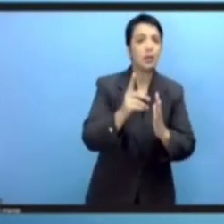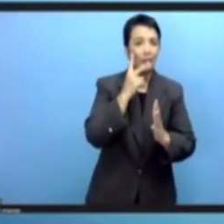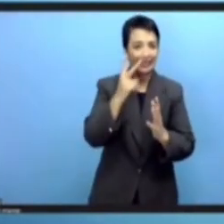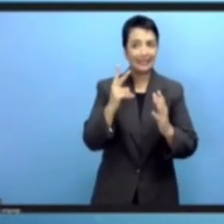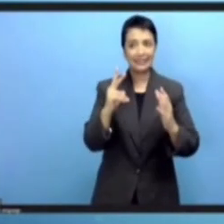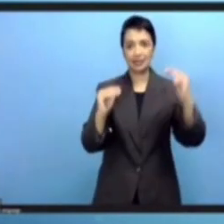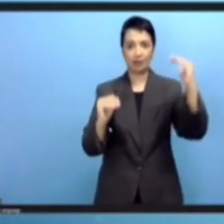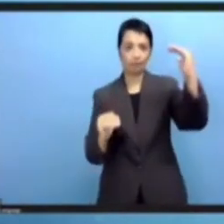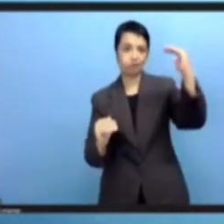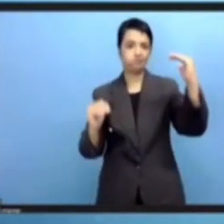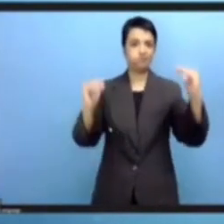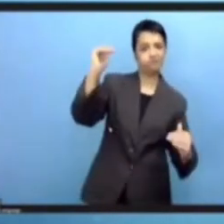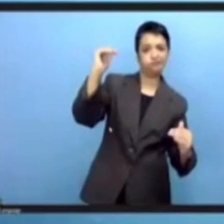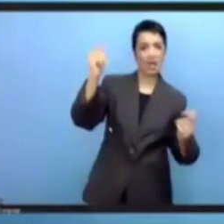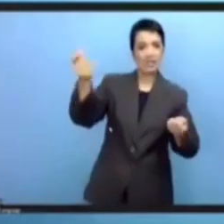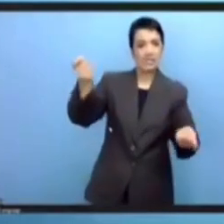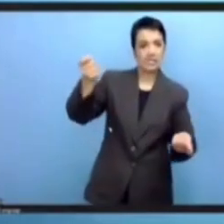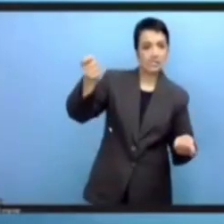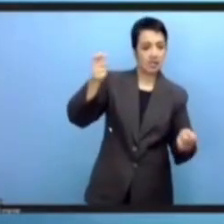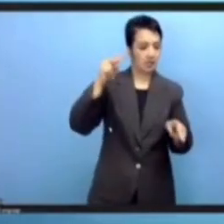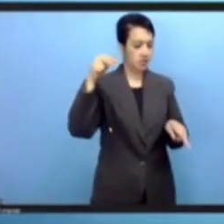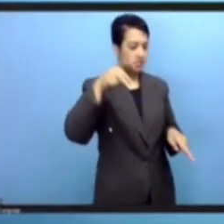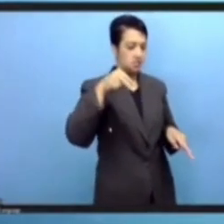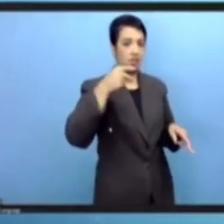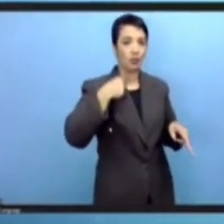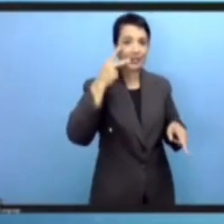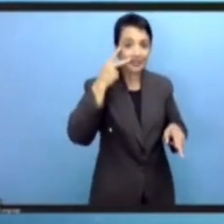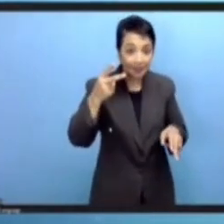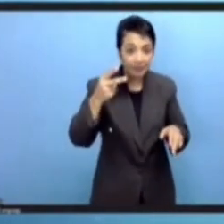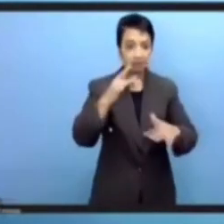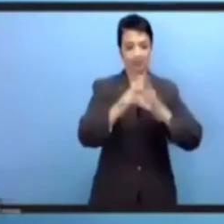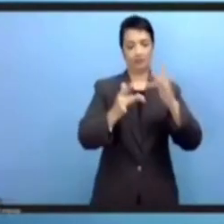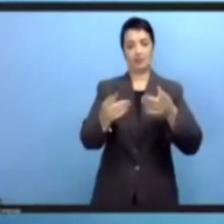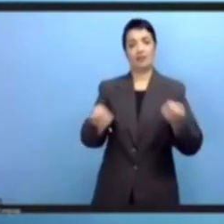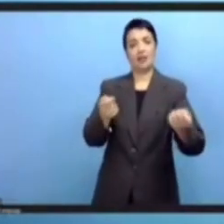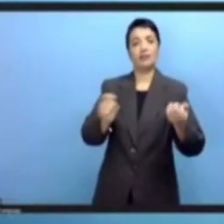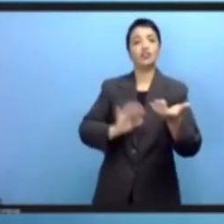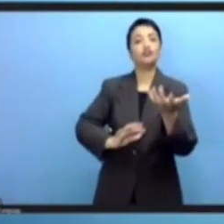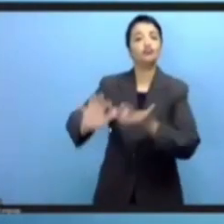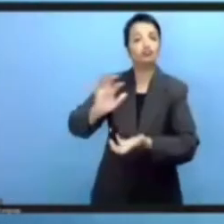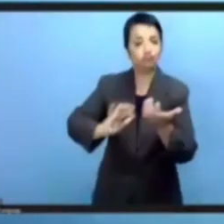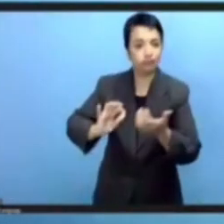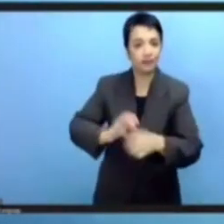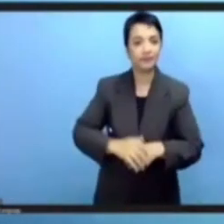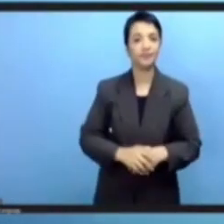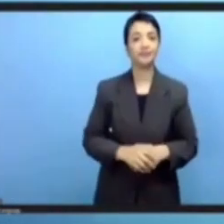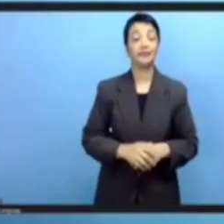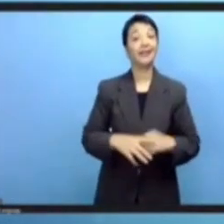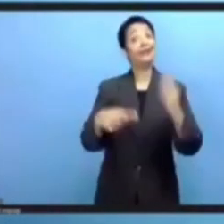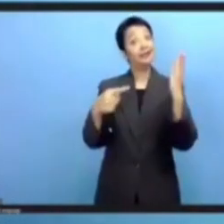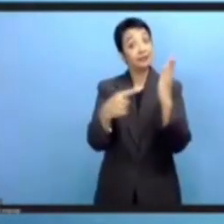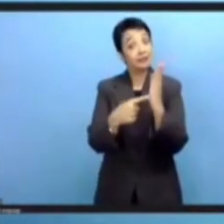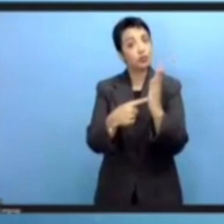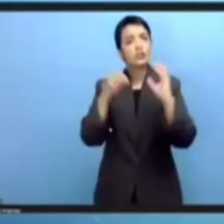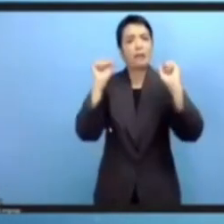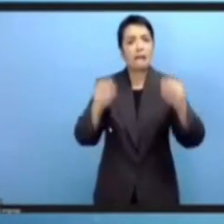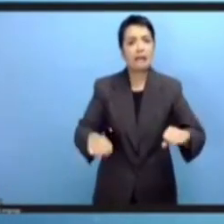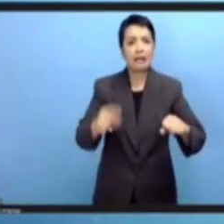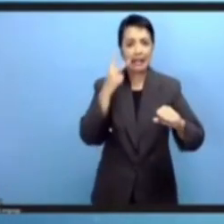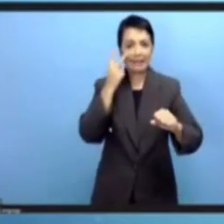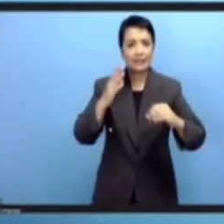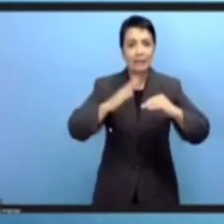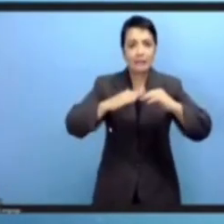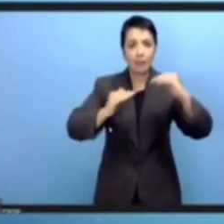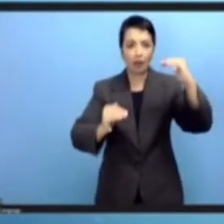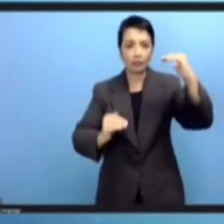inégalités structurelles et des disparités en matière de pouvoir qu'on devrait donc aborder lors de